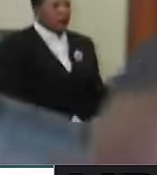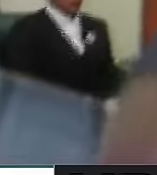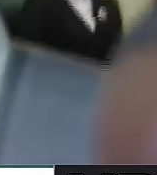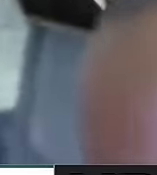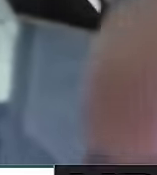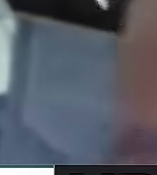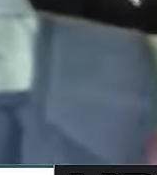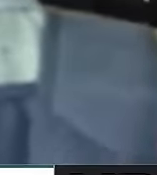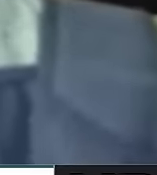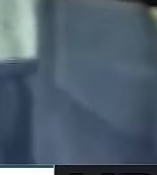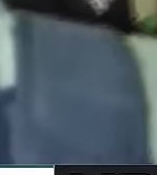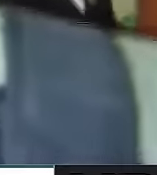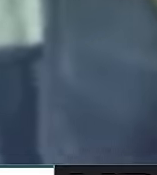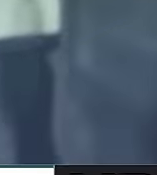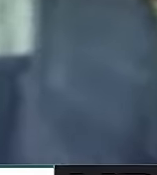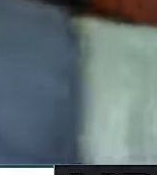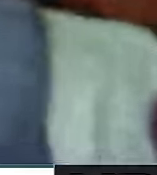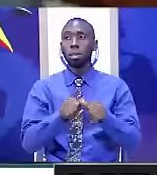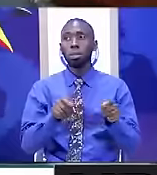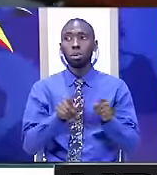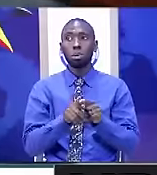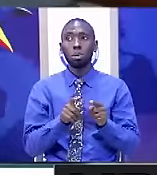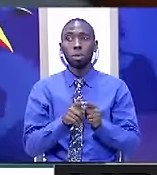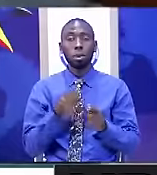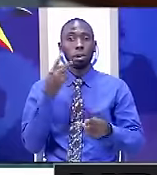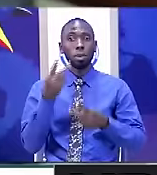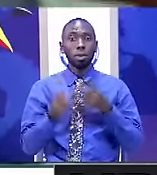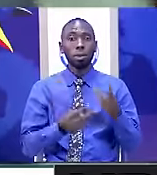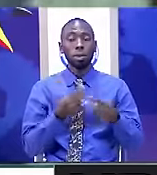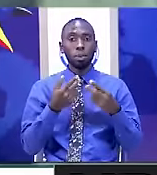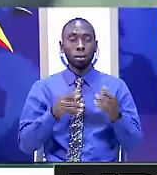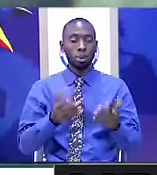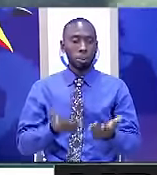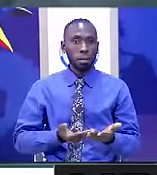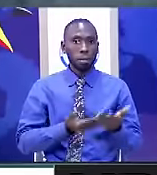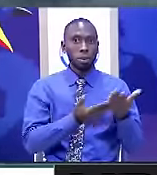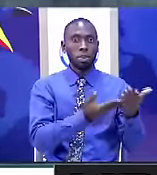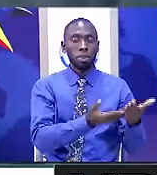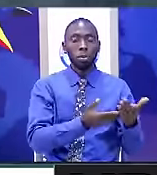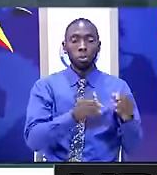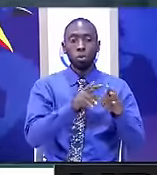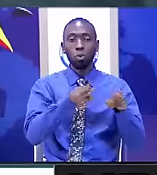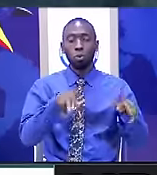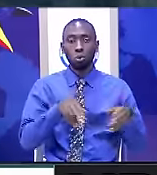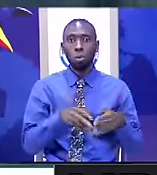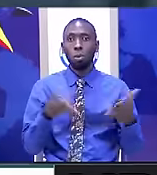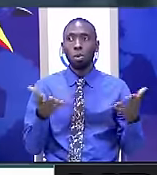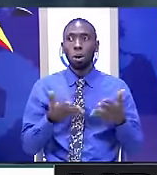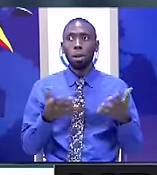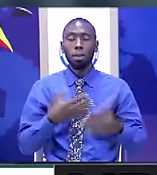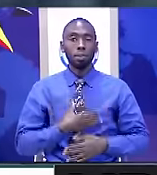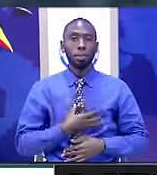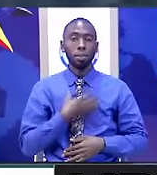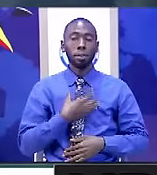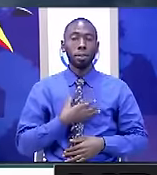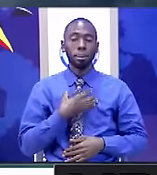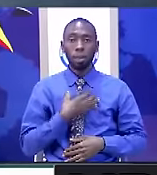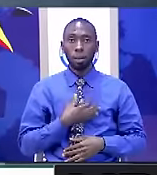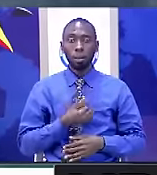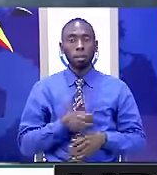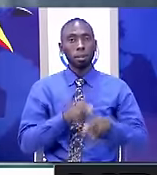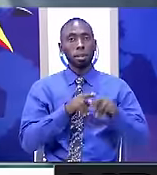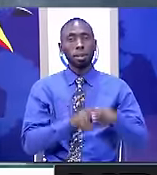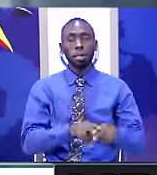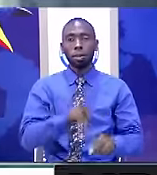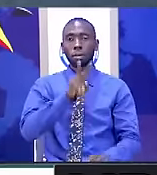ekyo nga obalaba bayingiziddwa mu kisenge abagenyi oba bakungu we batuukira ekiyitibwa VVIP